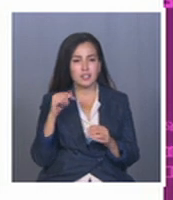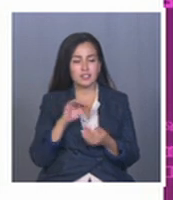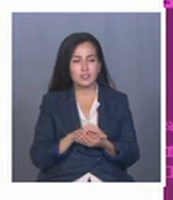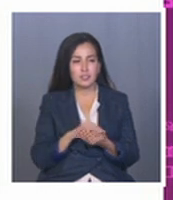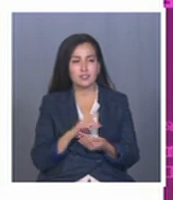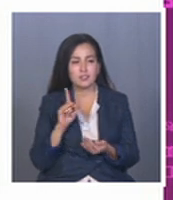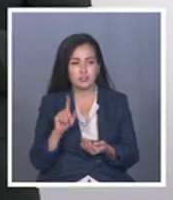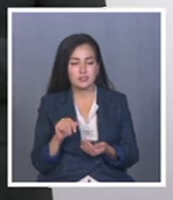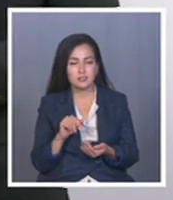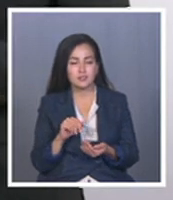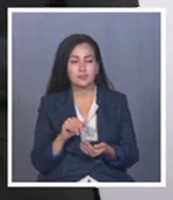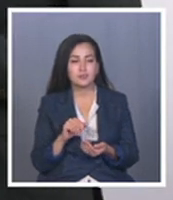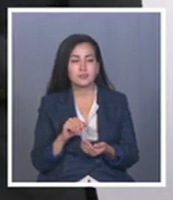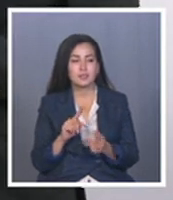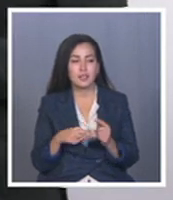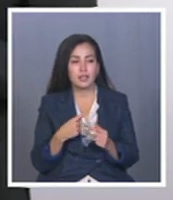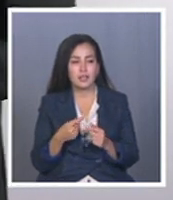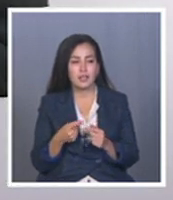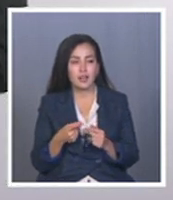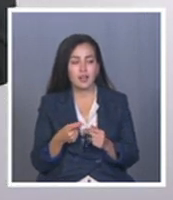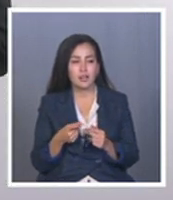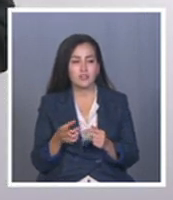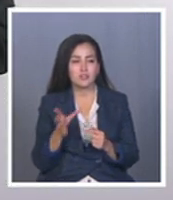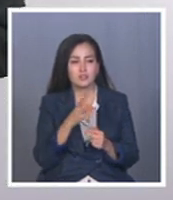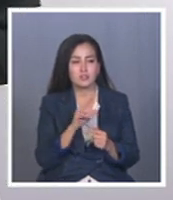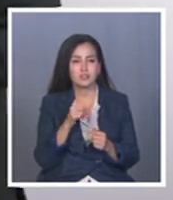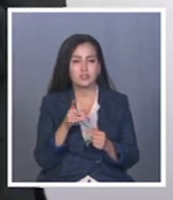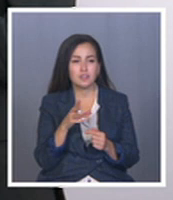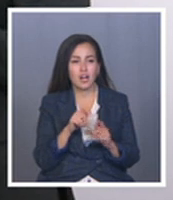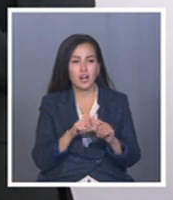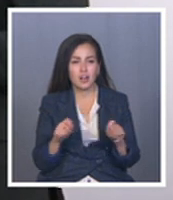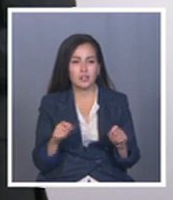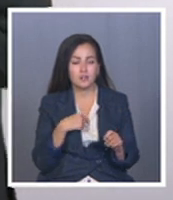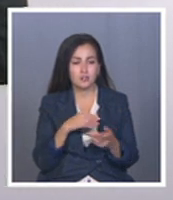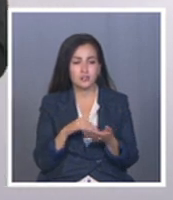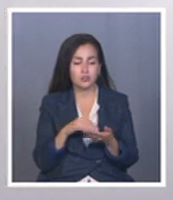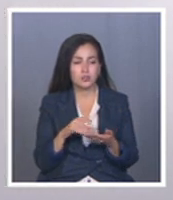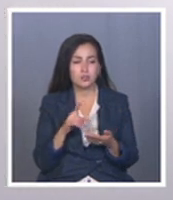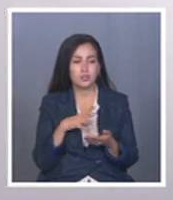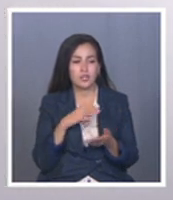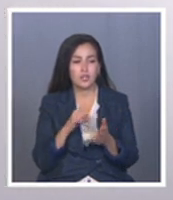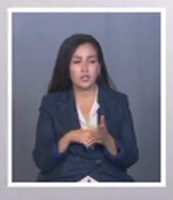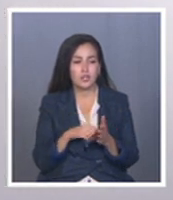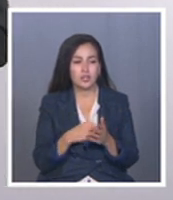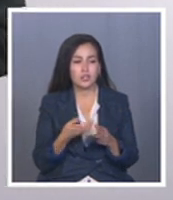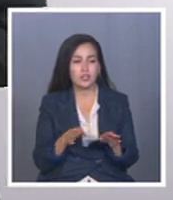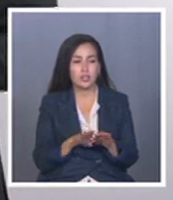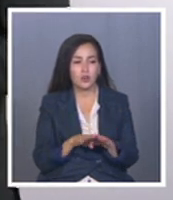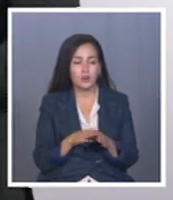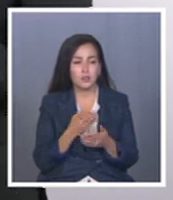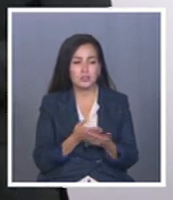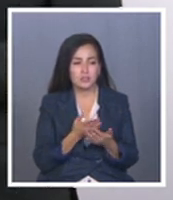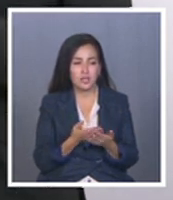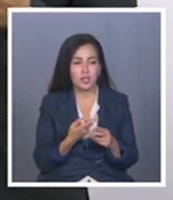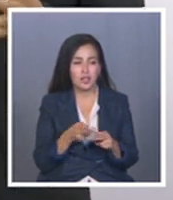орындауды жақсы білеміз. Не үшін барлығын ашып жазып жатырмыз, өйткені мынандай мысал берілсе, бұл